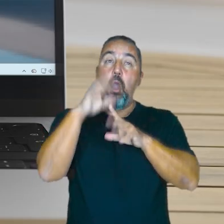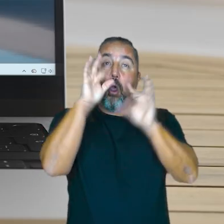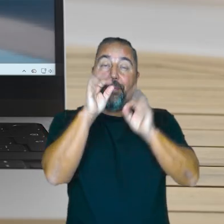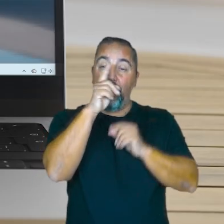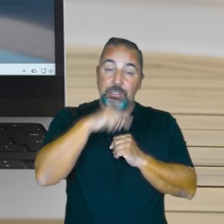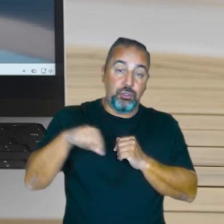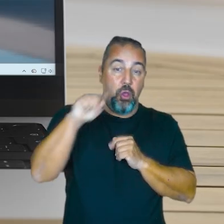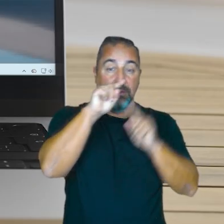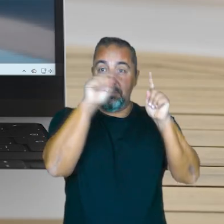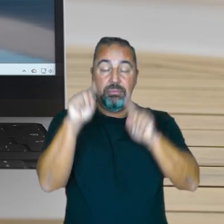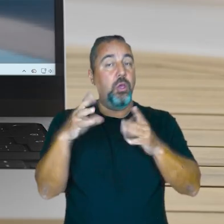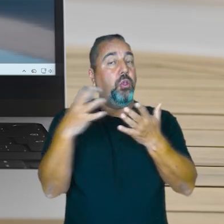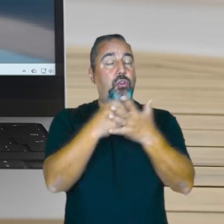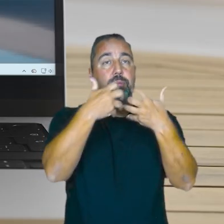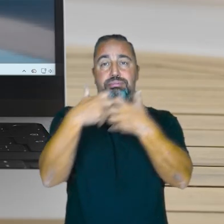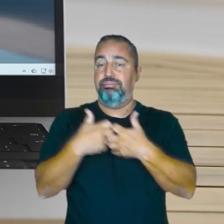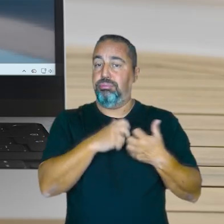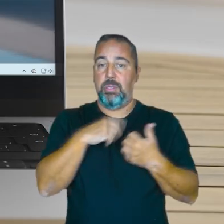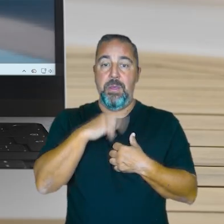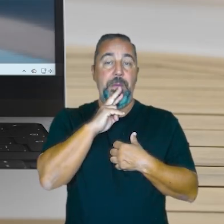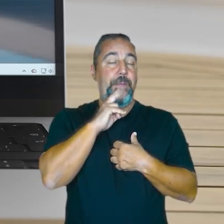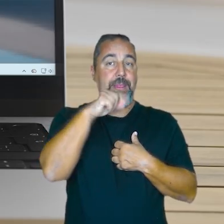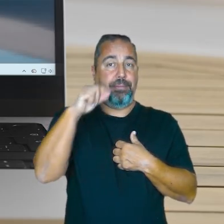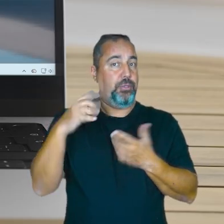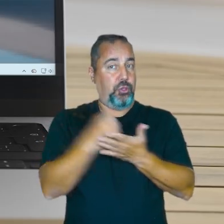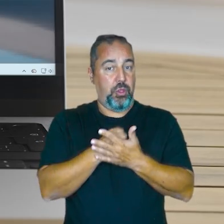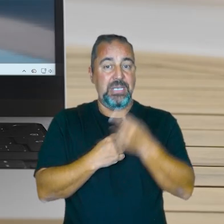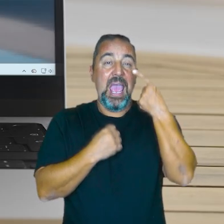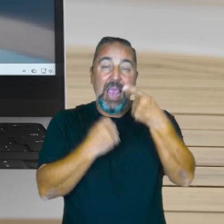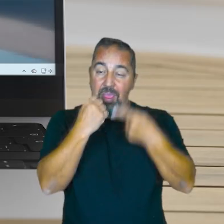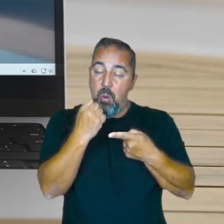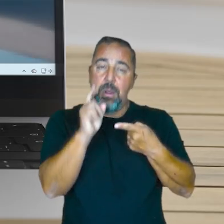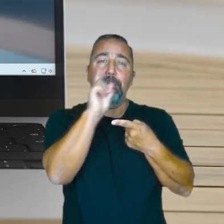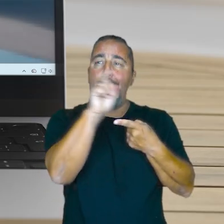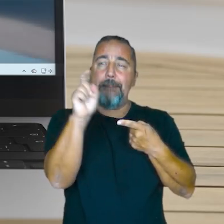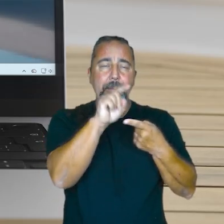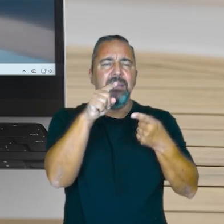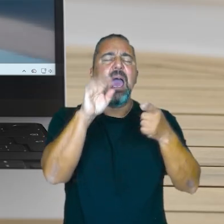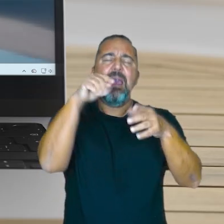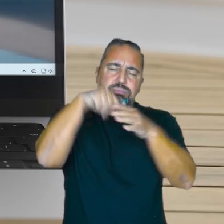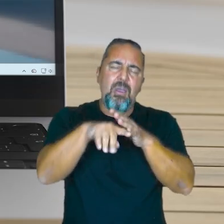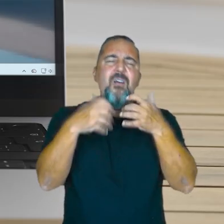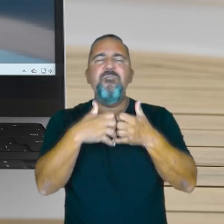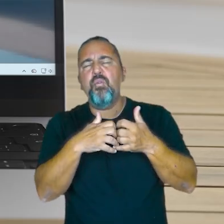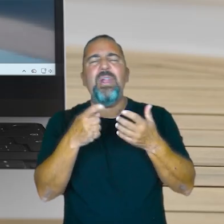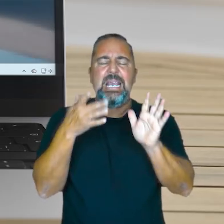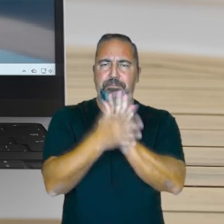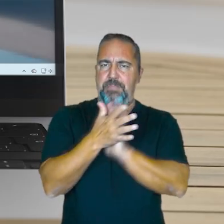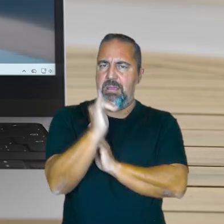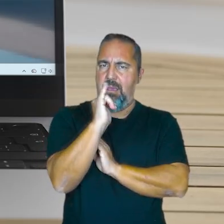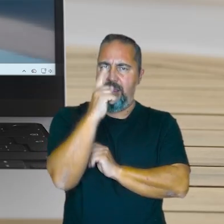aukera guztiak aktibatuta egotea komeni da. Horietako bakoitzean sartuz, haren funtzionamenduari